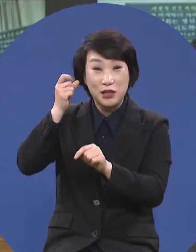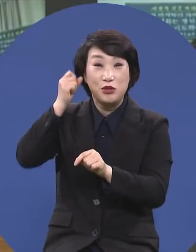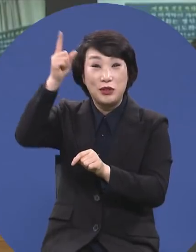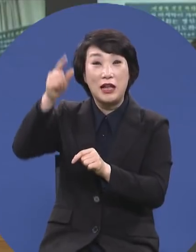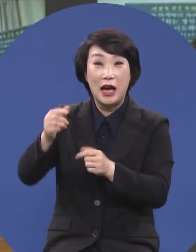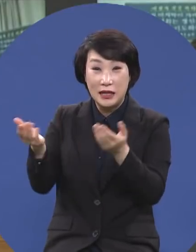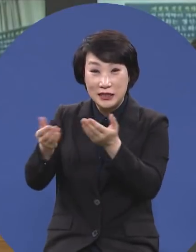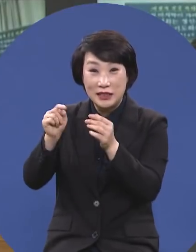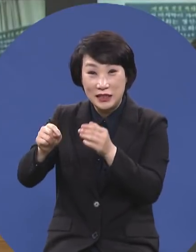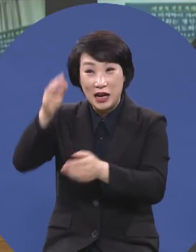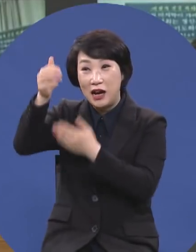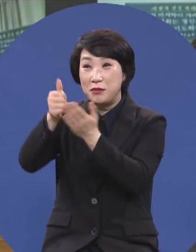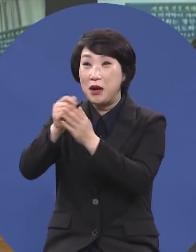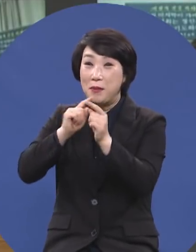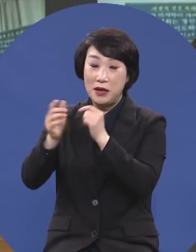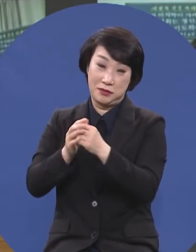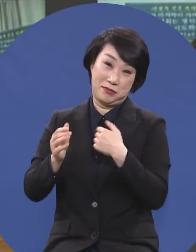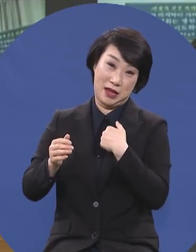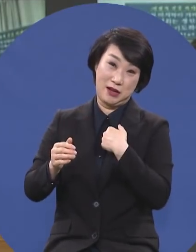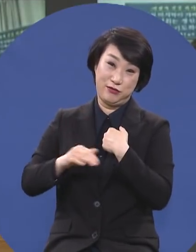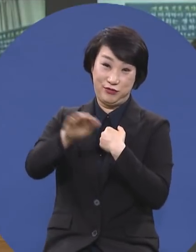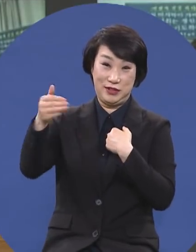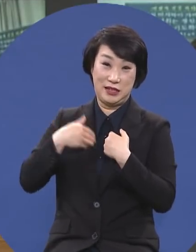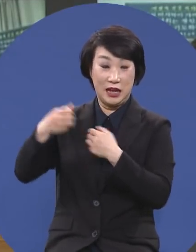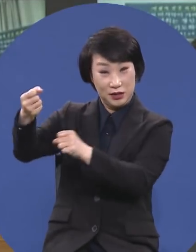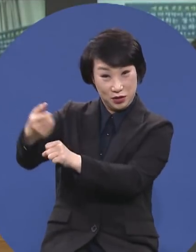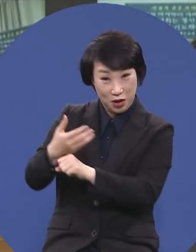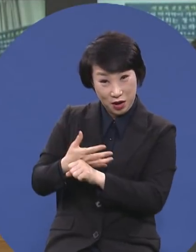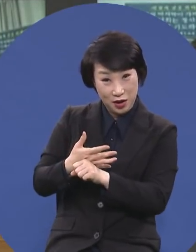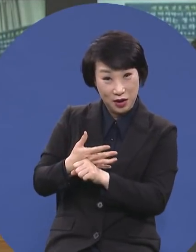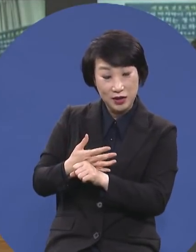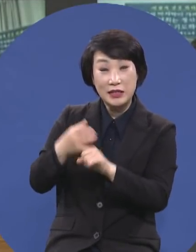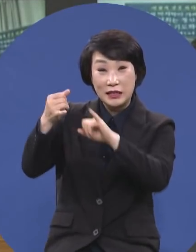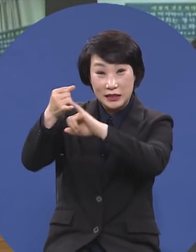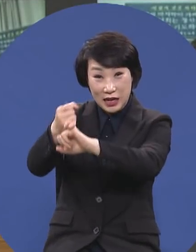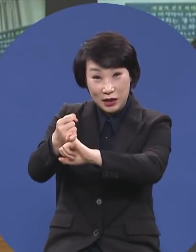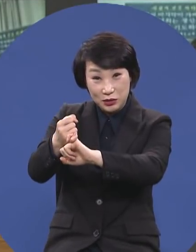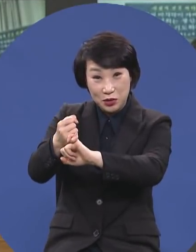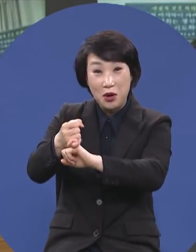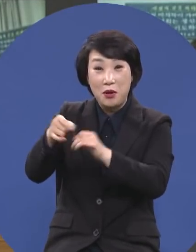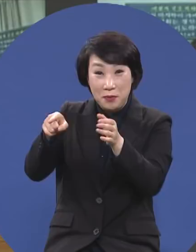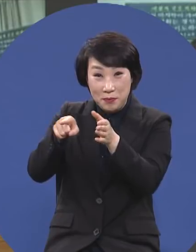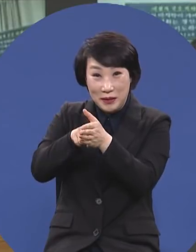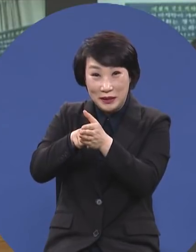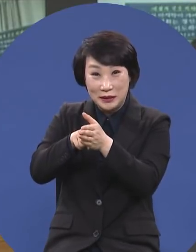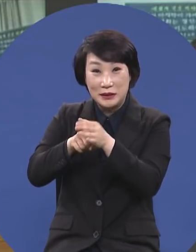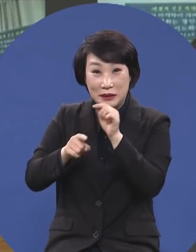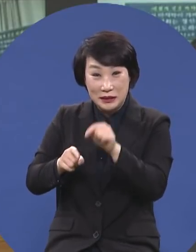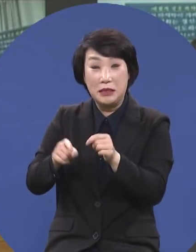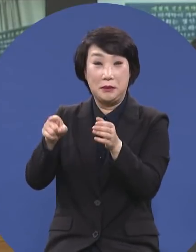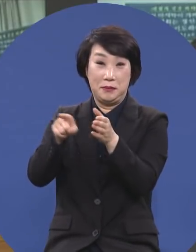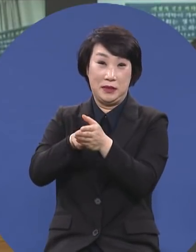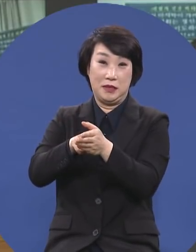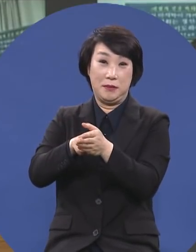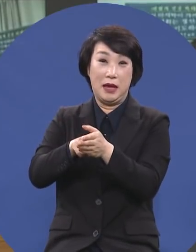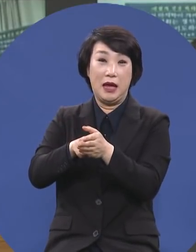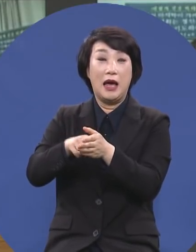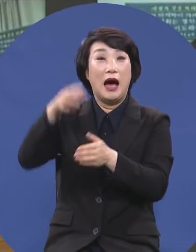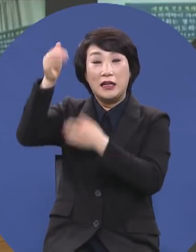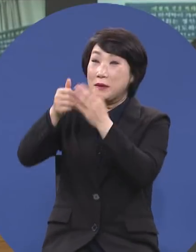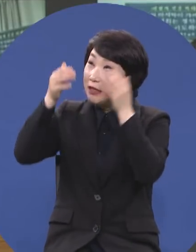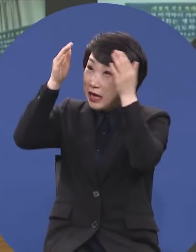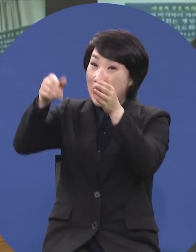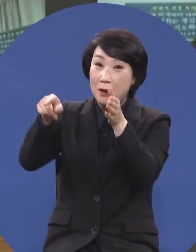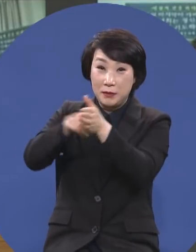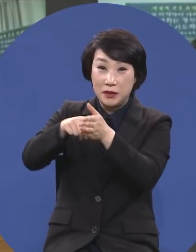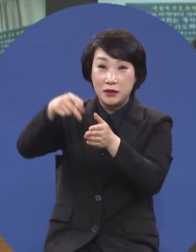위대한 것을 하나님 말씀으로 우리에게 전해주는 이 약속을 믿는 믿음의 신앙,